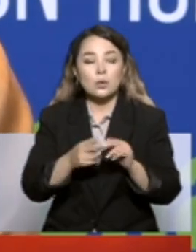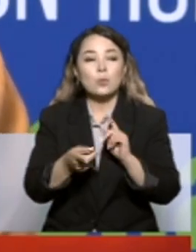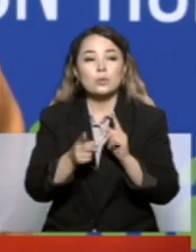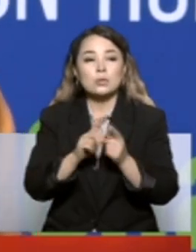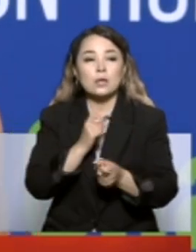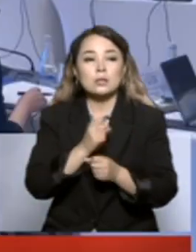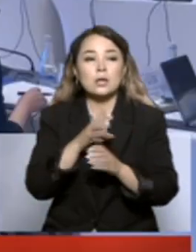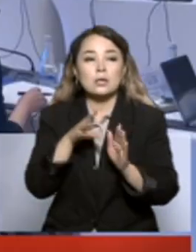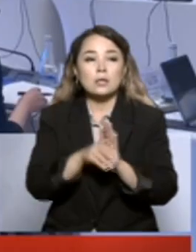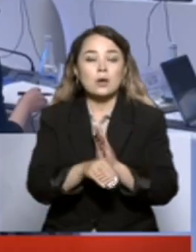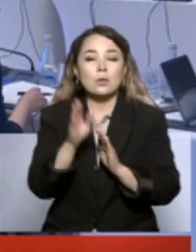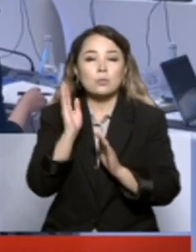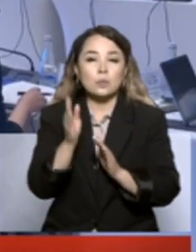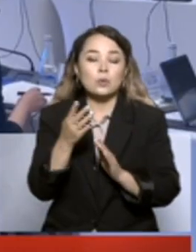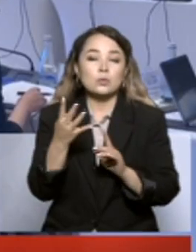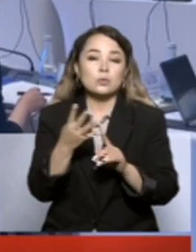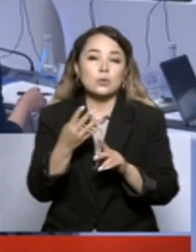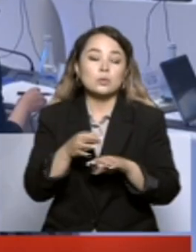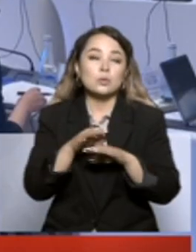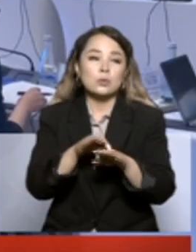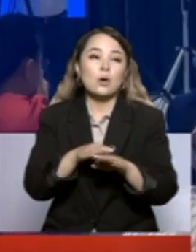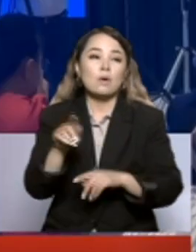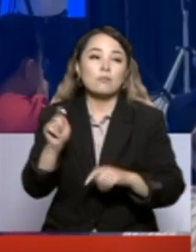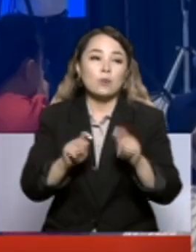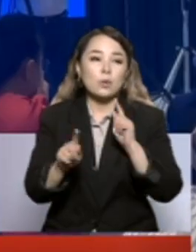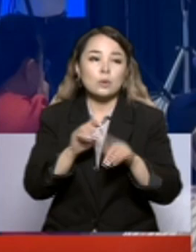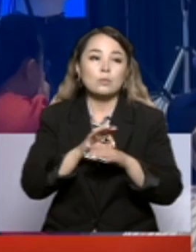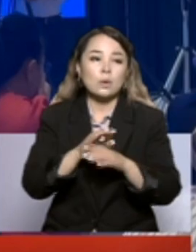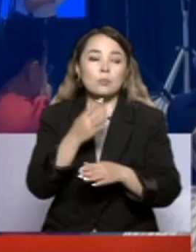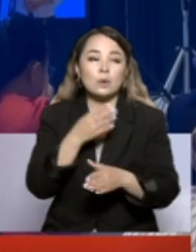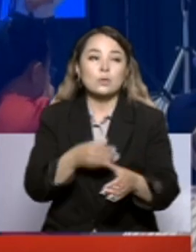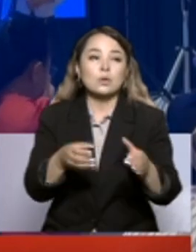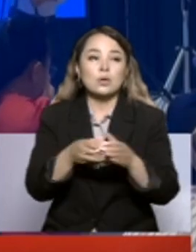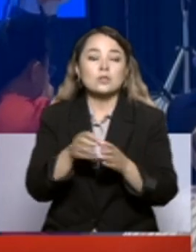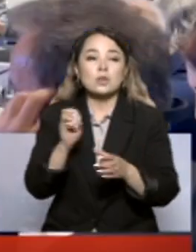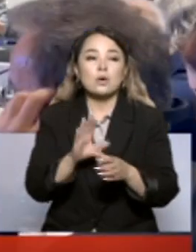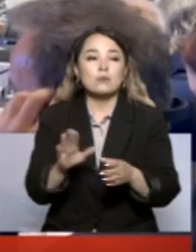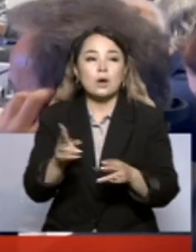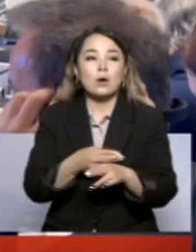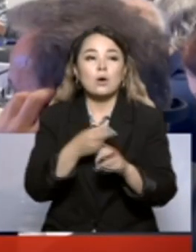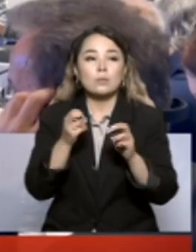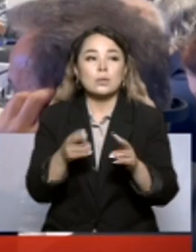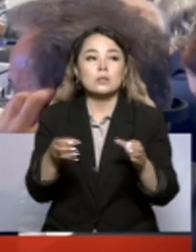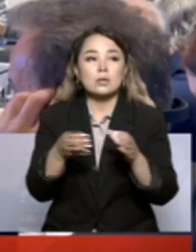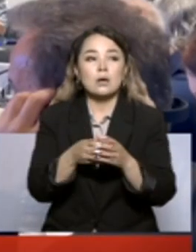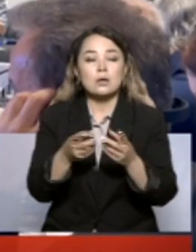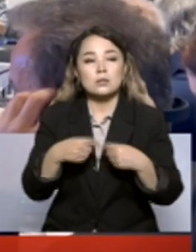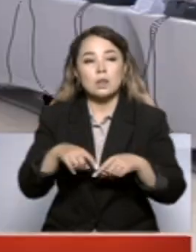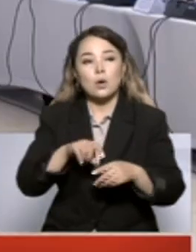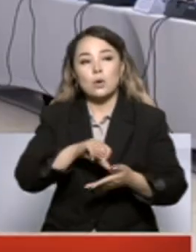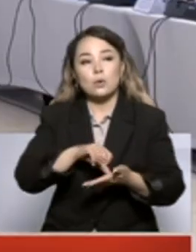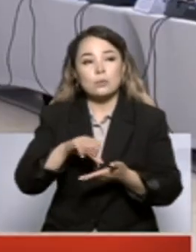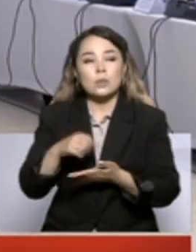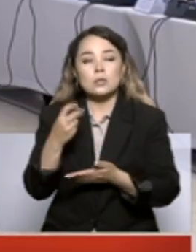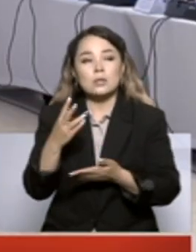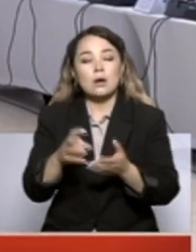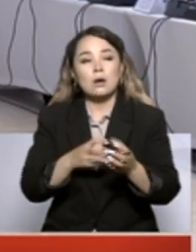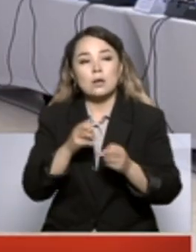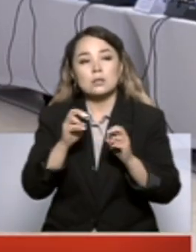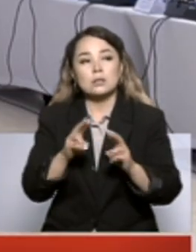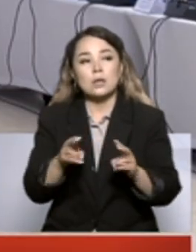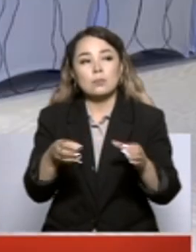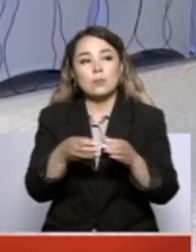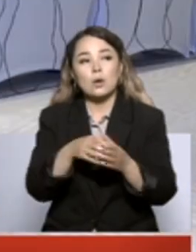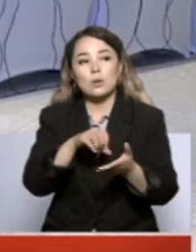өзгерістер енгізіліп отыр. Төртінші рет өткізілген форумға Біріккен ұлттар ұйымы, Еуропа қауіпсіздік және ынтымақтастық ұйымы секілді бірнеше халықаралық